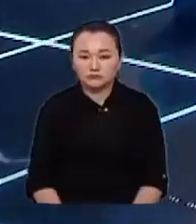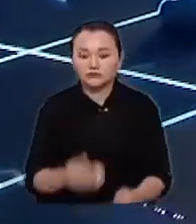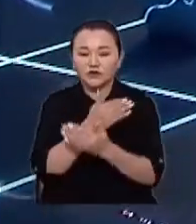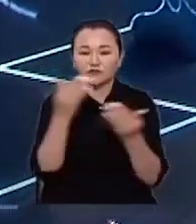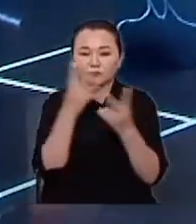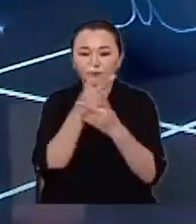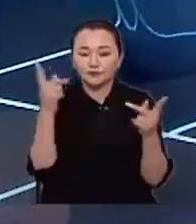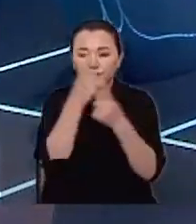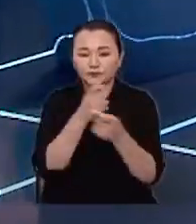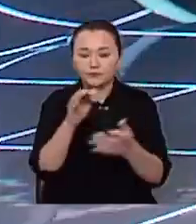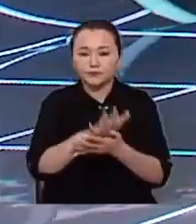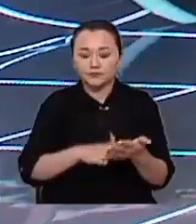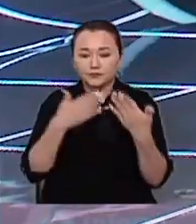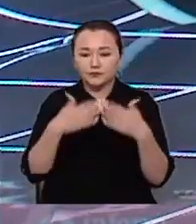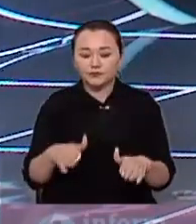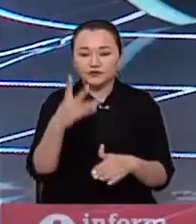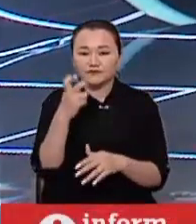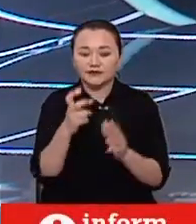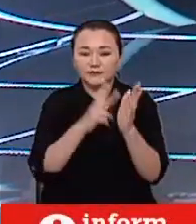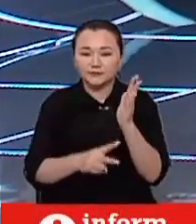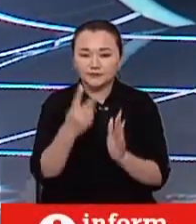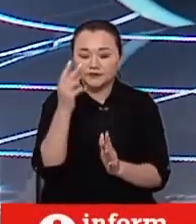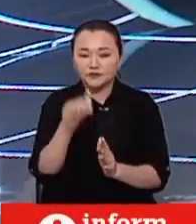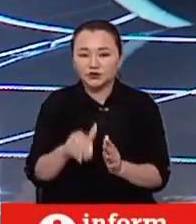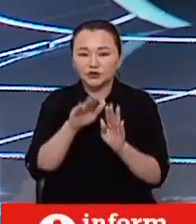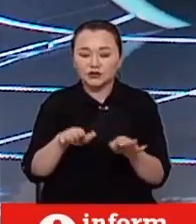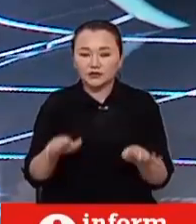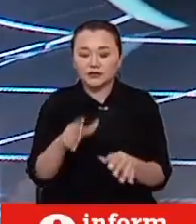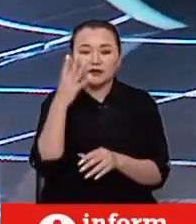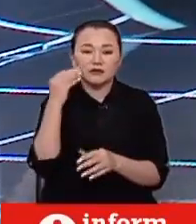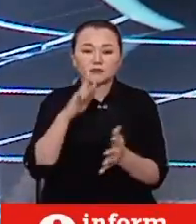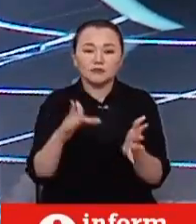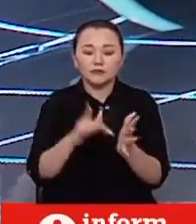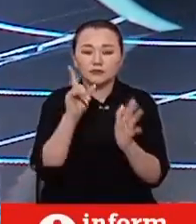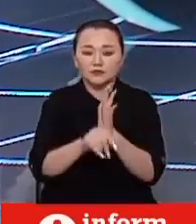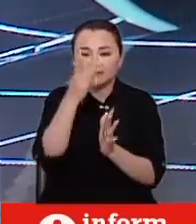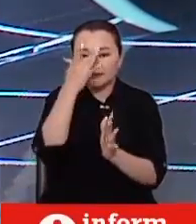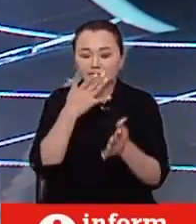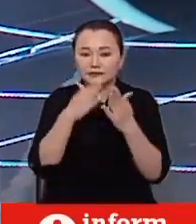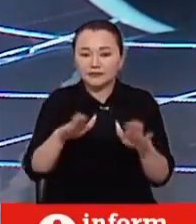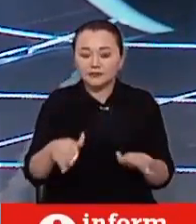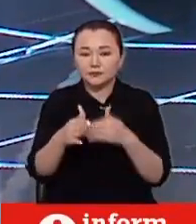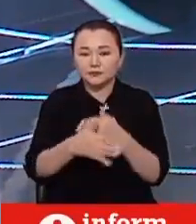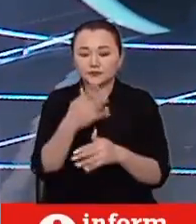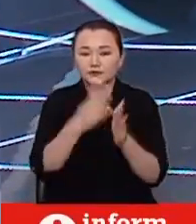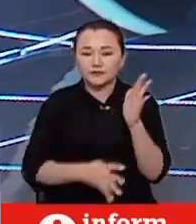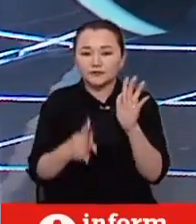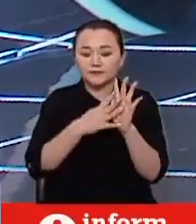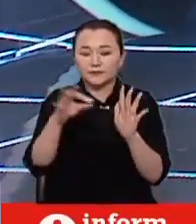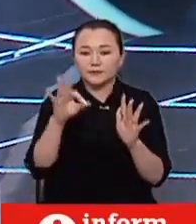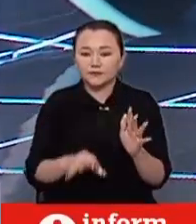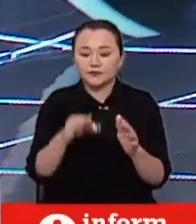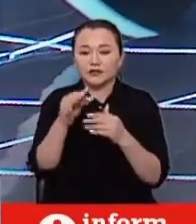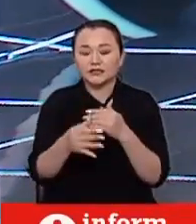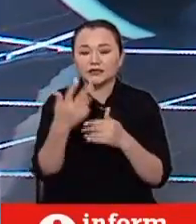Вы смотрите «Информбюро», продолжаем выпуск. 270 тысяч детей Алма-Аты поедут в летние лагеря, это почти 99%. При